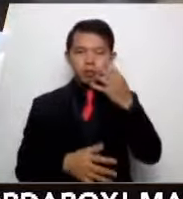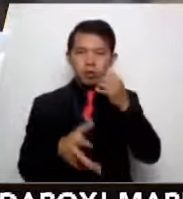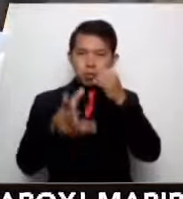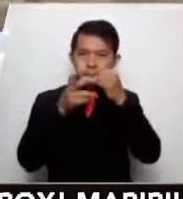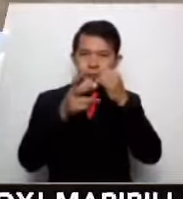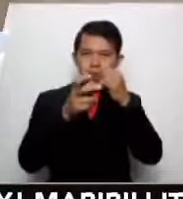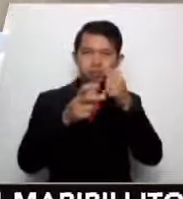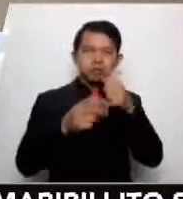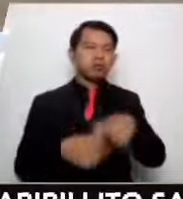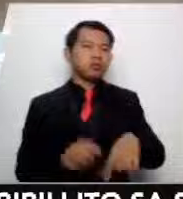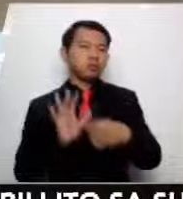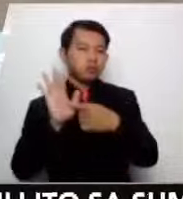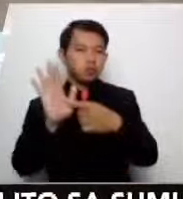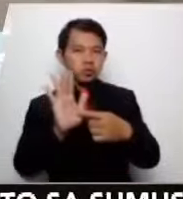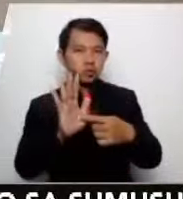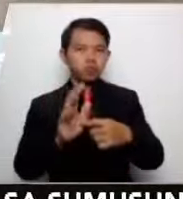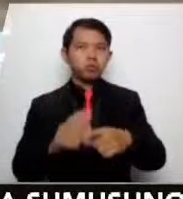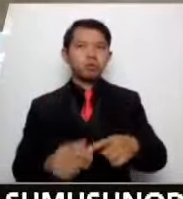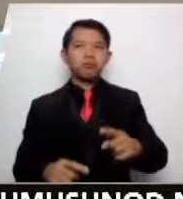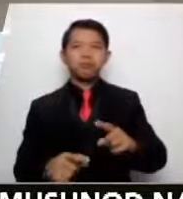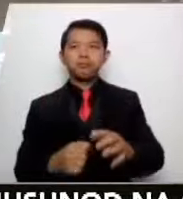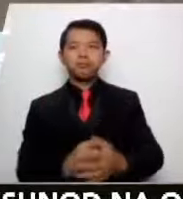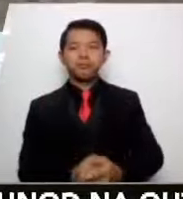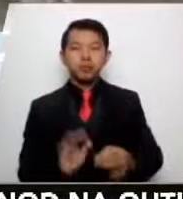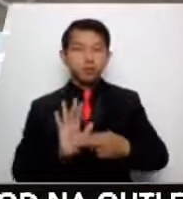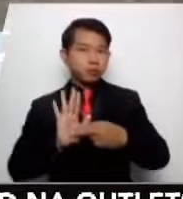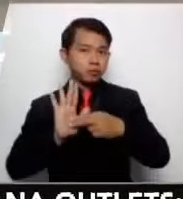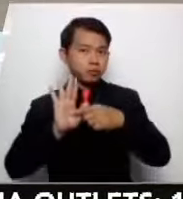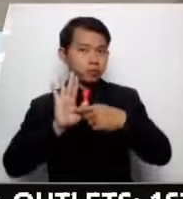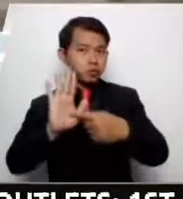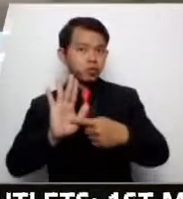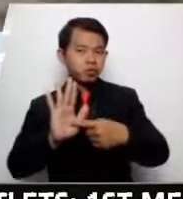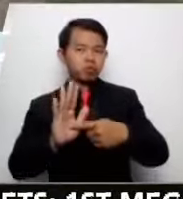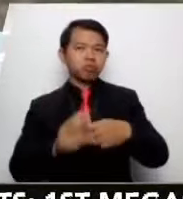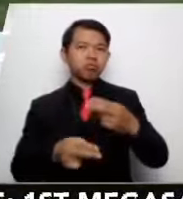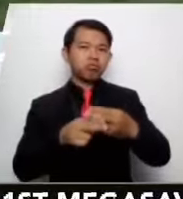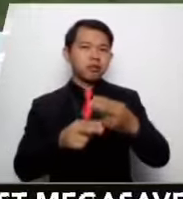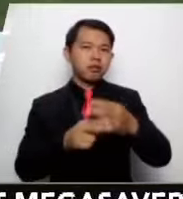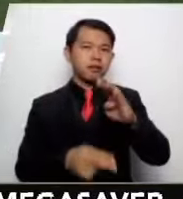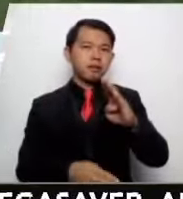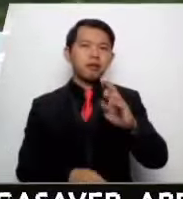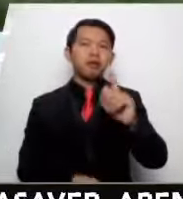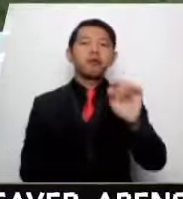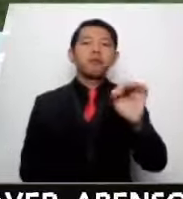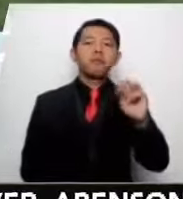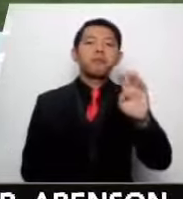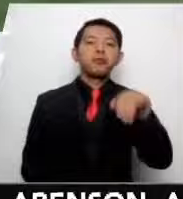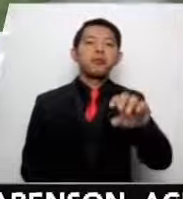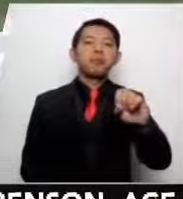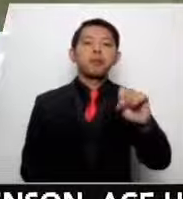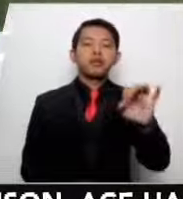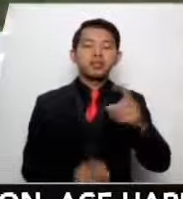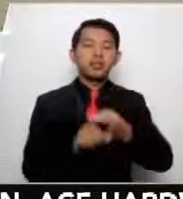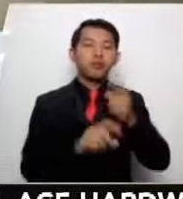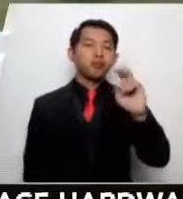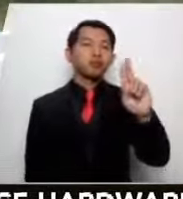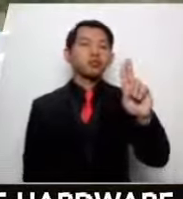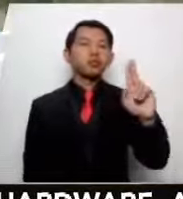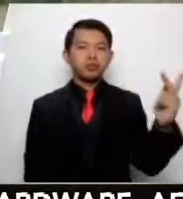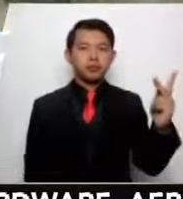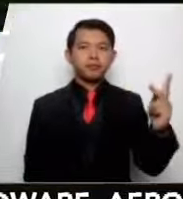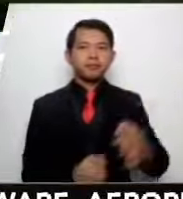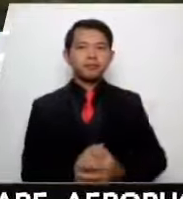ere. Highlights sa festival ang biker na si Tom Eisted from the United Kingdom. Nadepensahan niya ang